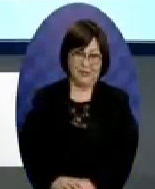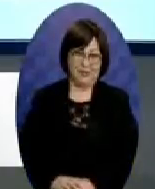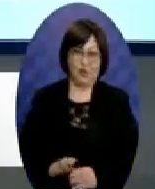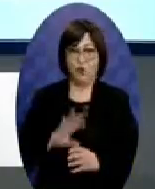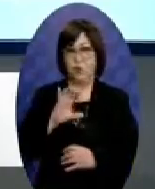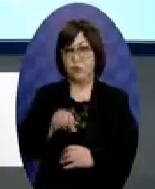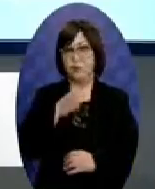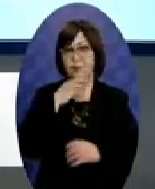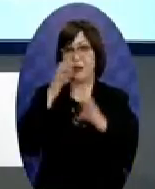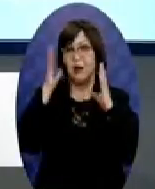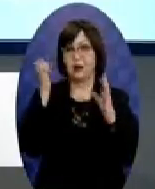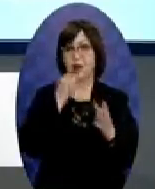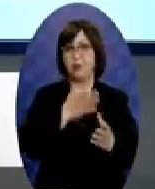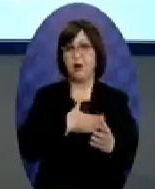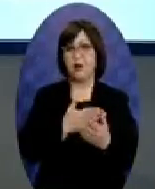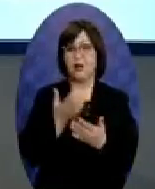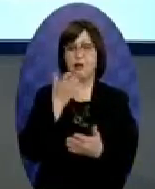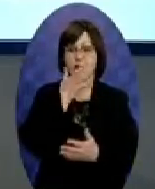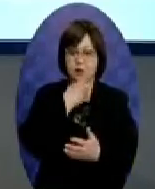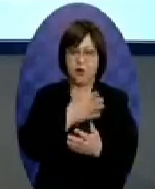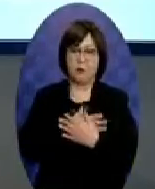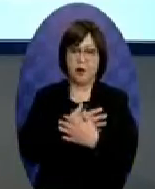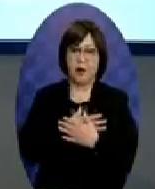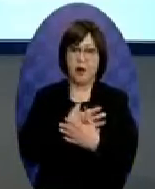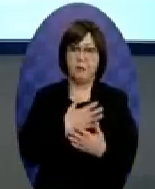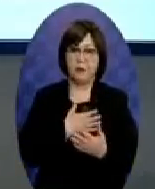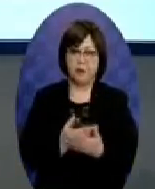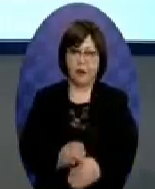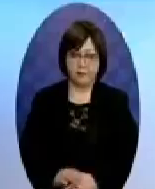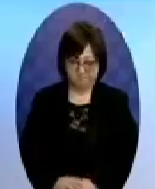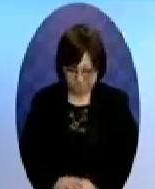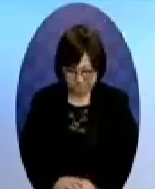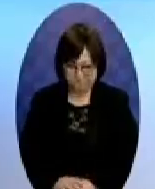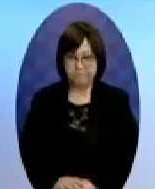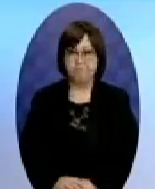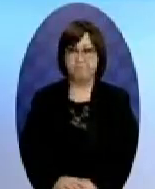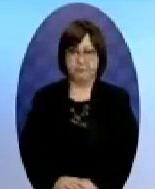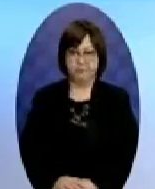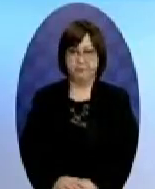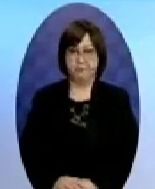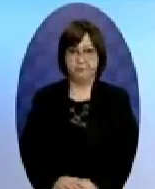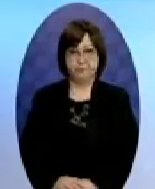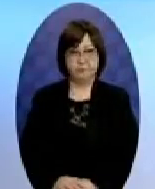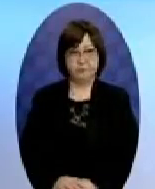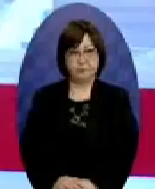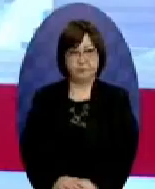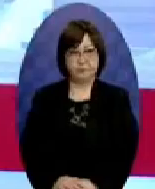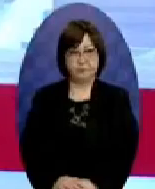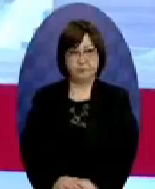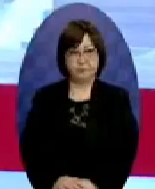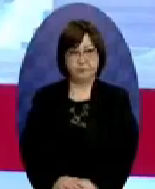дэлхийн тахинд болон олон улсад өрнсөн анхаарал татсан мэдээлэлүүд ийм байна. За баярлалаа. Баярлалаа.